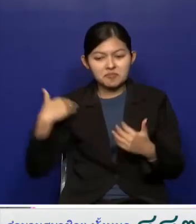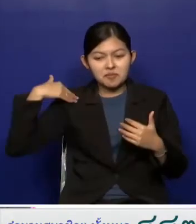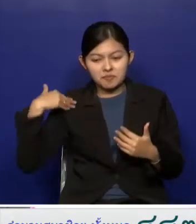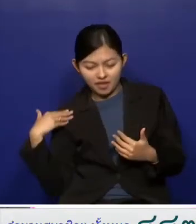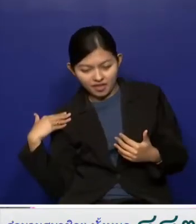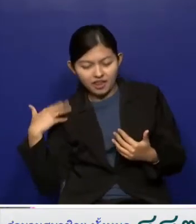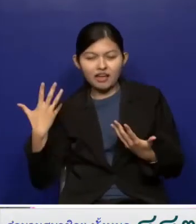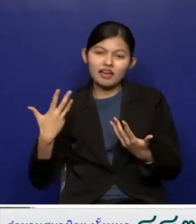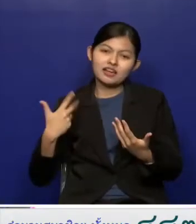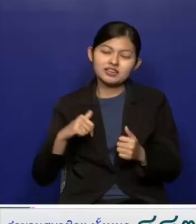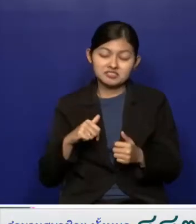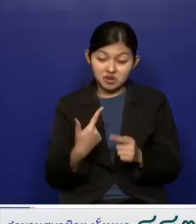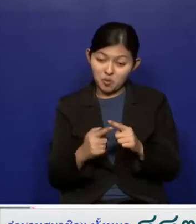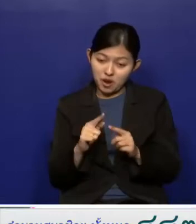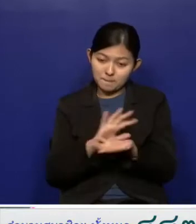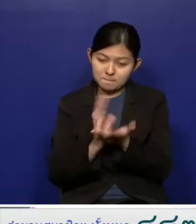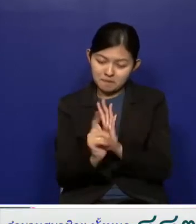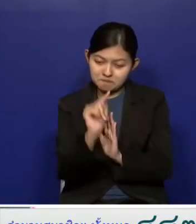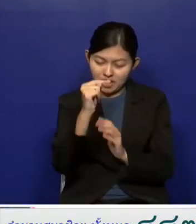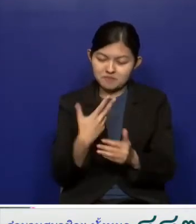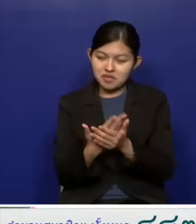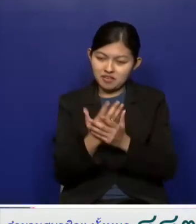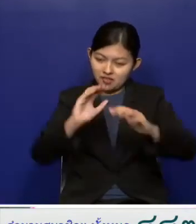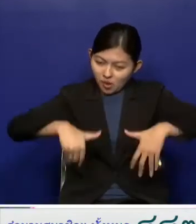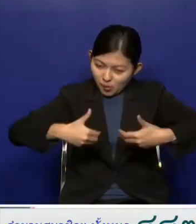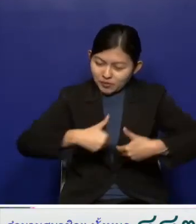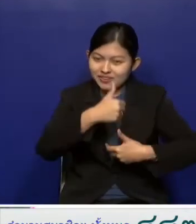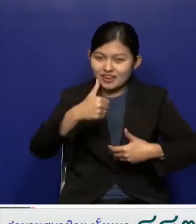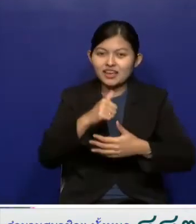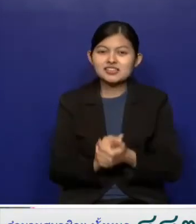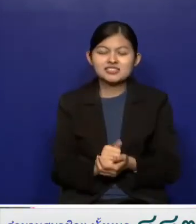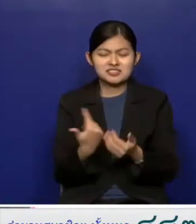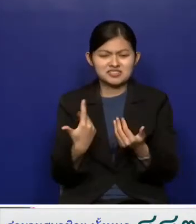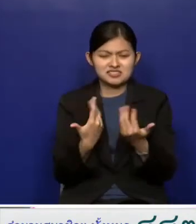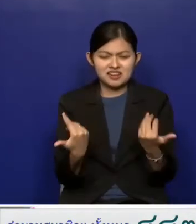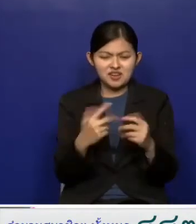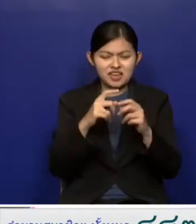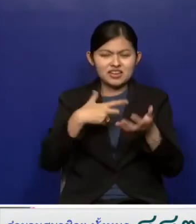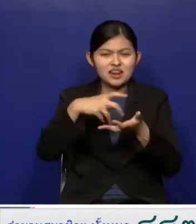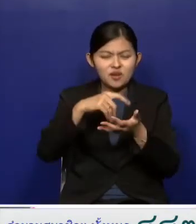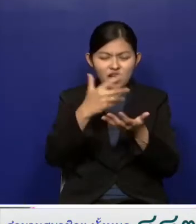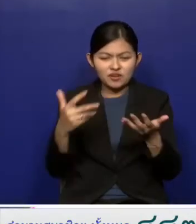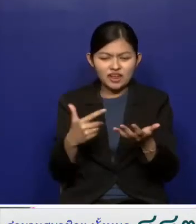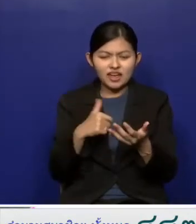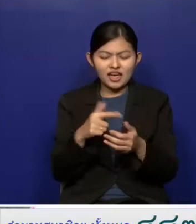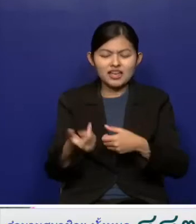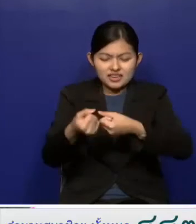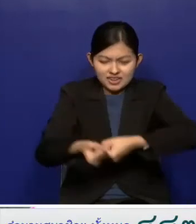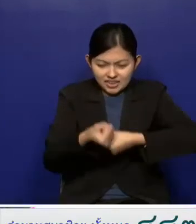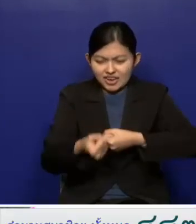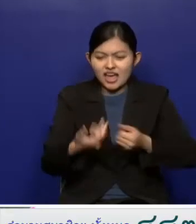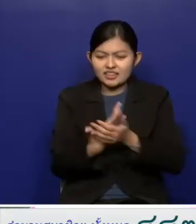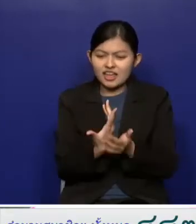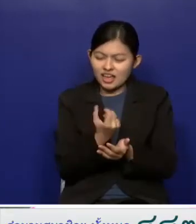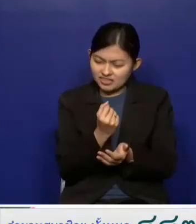ป็นสิ่งที่มีมูลค่าขึ้นมาสิ่งเหล่านี้ควรจะได้ถูกนำมาคำนวณเป็นรายได้ให้กับเกษตรกรซึ่งการ